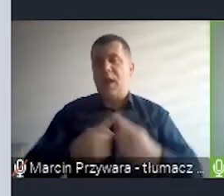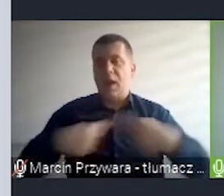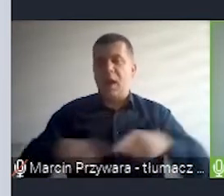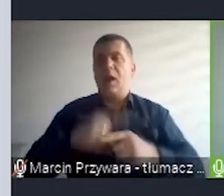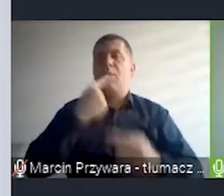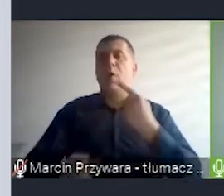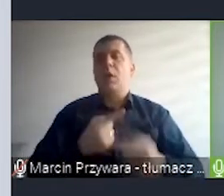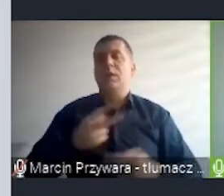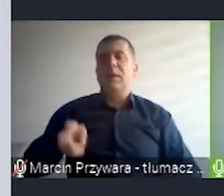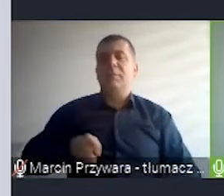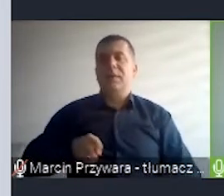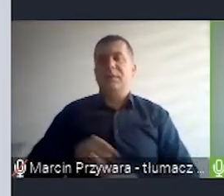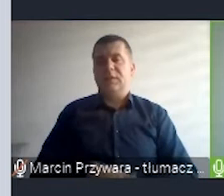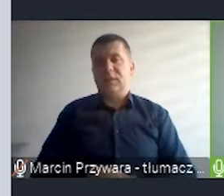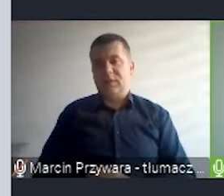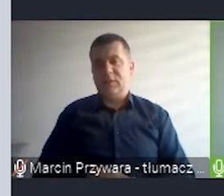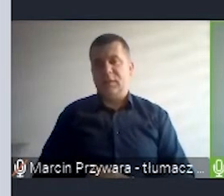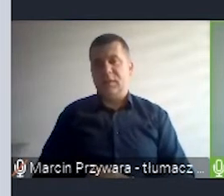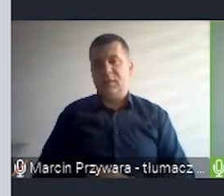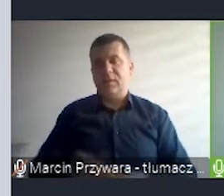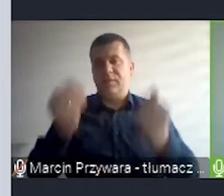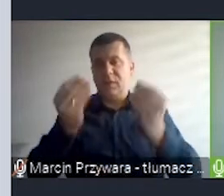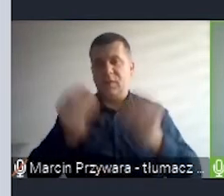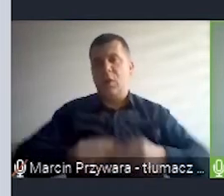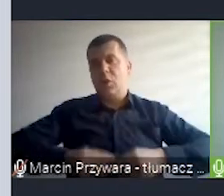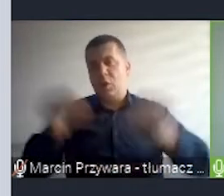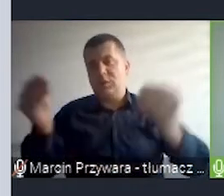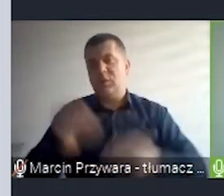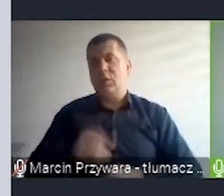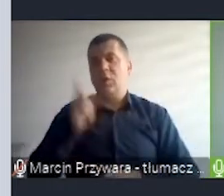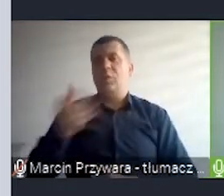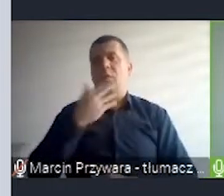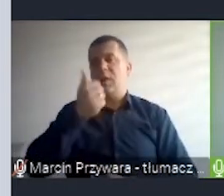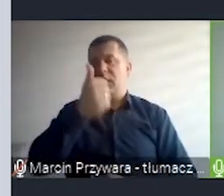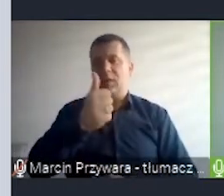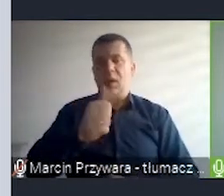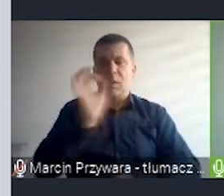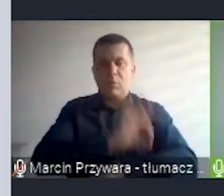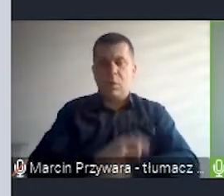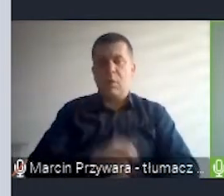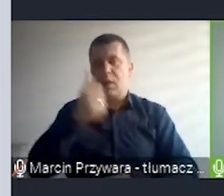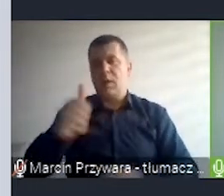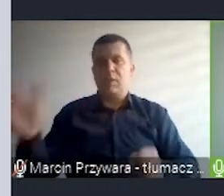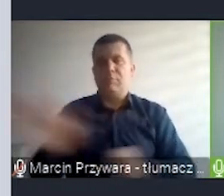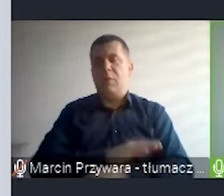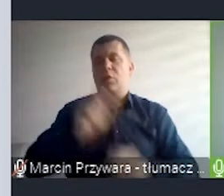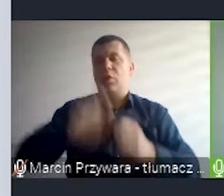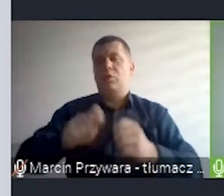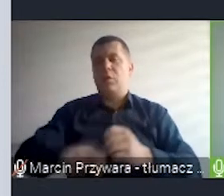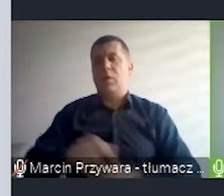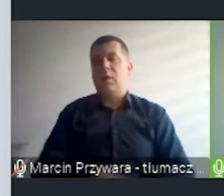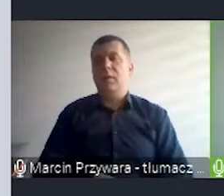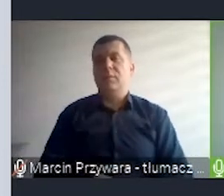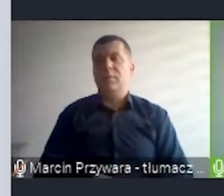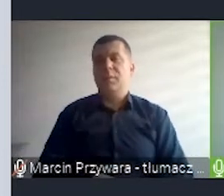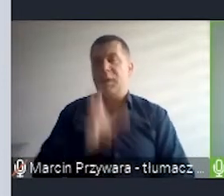polityki Ministerstwa Finansów i Rozwoju, która mówi jeden projekt, jedna pełna kontrola.